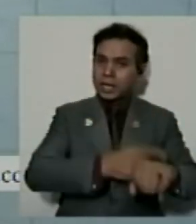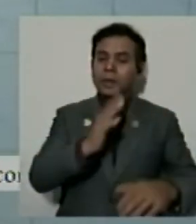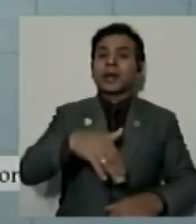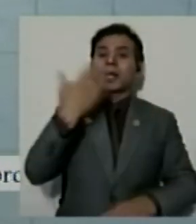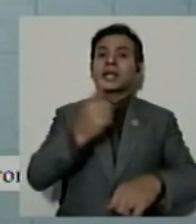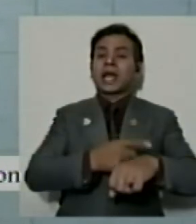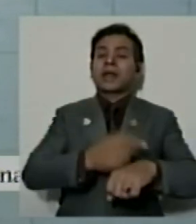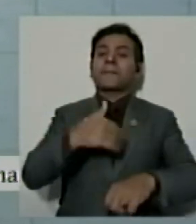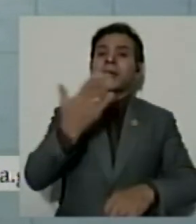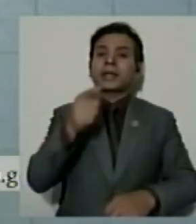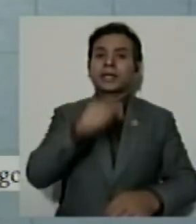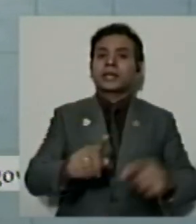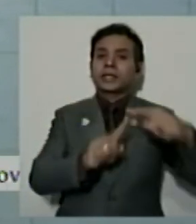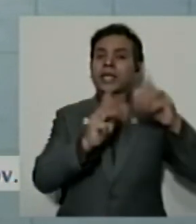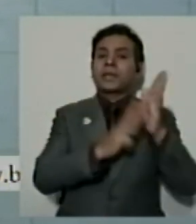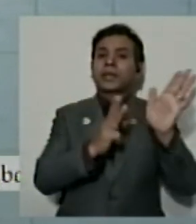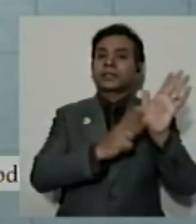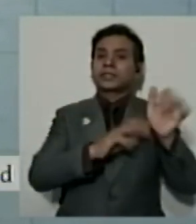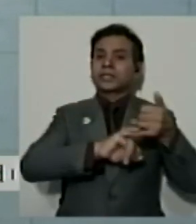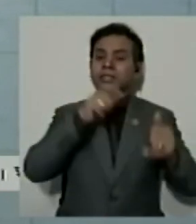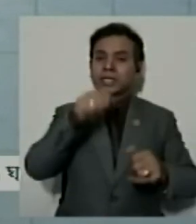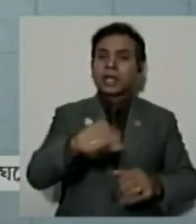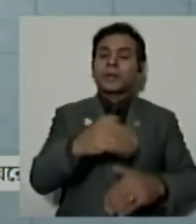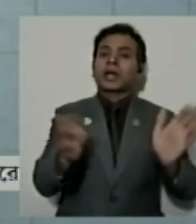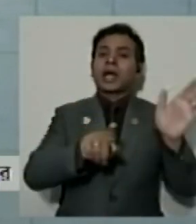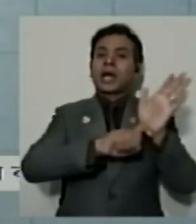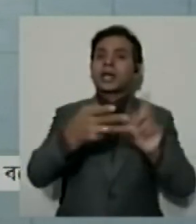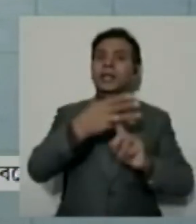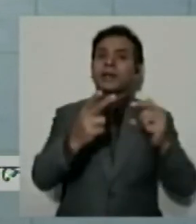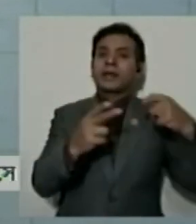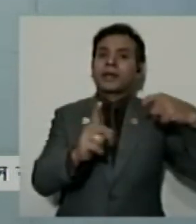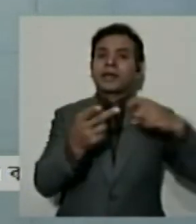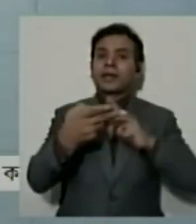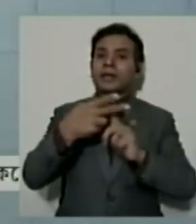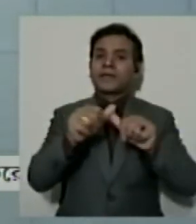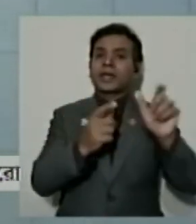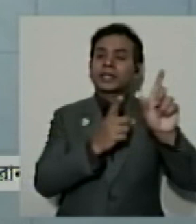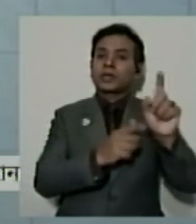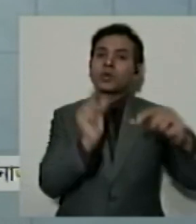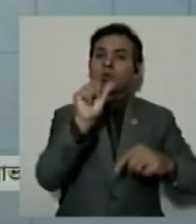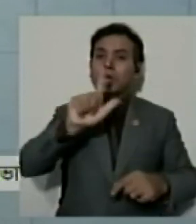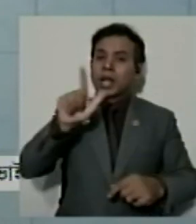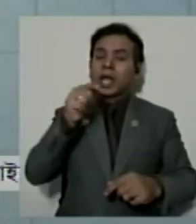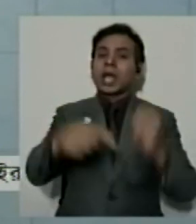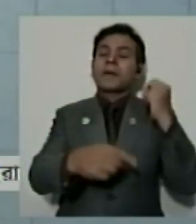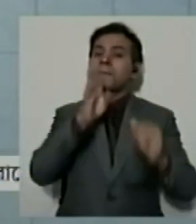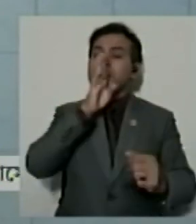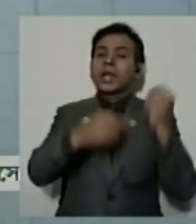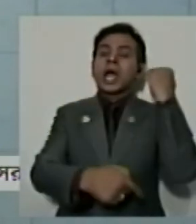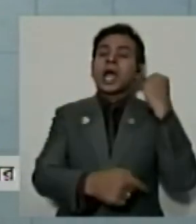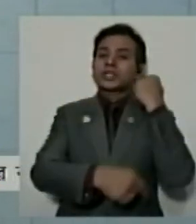এই আবেদনগুলো আমাদের বিবেচনাধীন আছে, এবং আমরা আজকালকের মধ্যেই এই বেসরকারি হাসপাতালগুলিকে পূর্বের